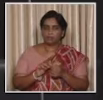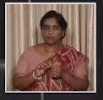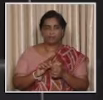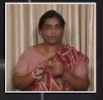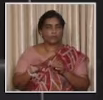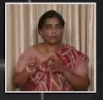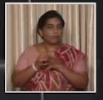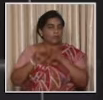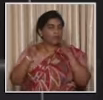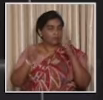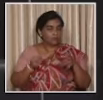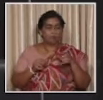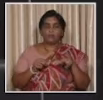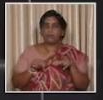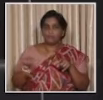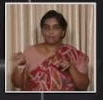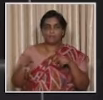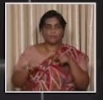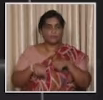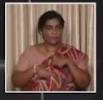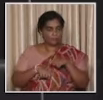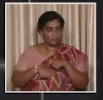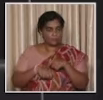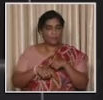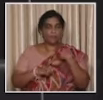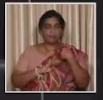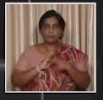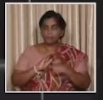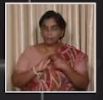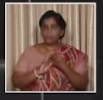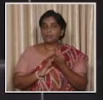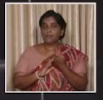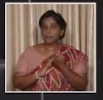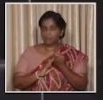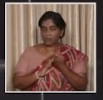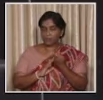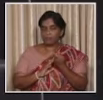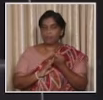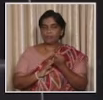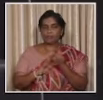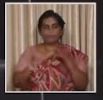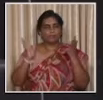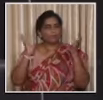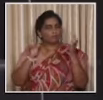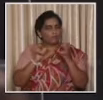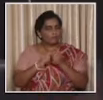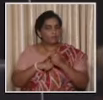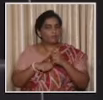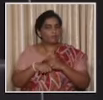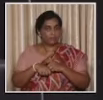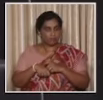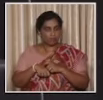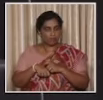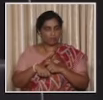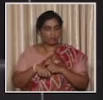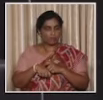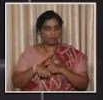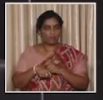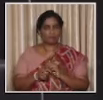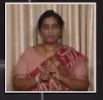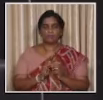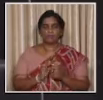විශාල ලෙස මේ අවස්ථාවේදී මේ රටේ ආර්ථිකය හැකිලීගෙන අවස්ථාවක